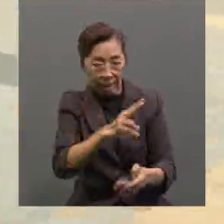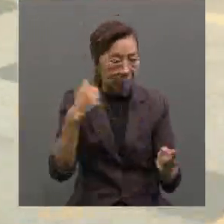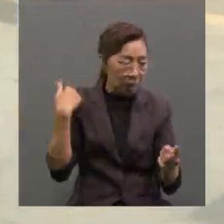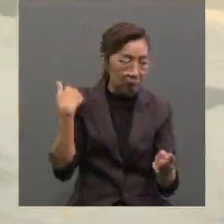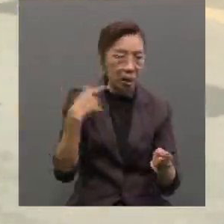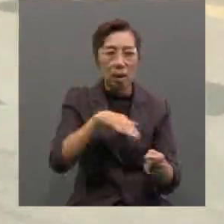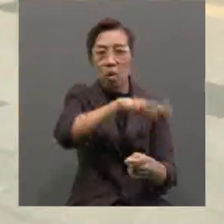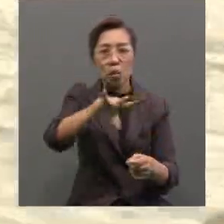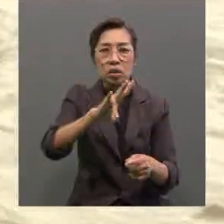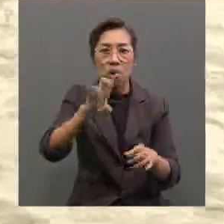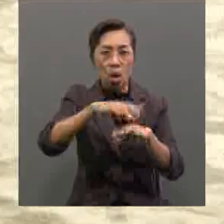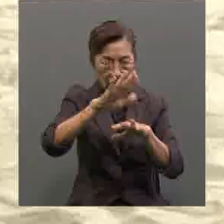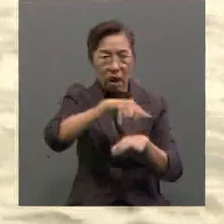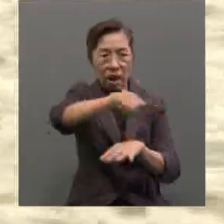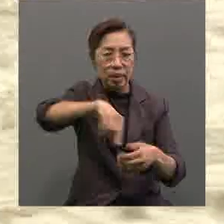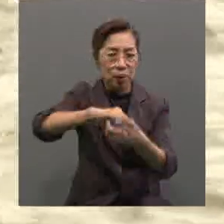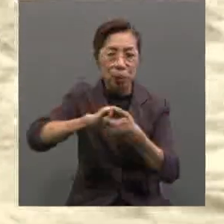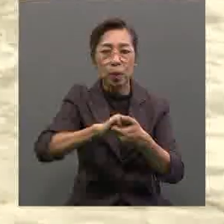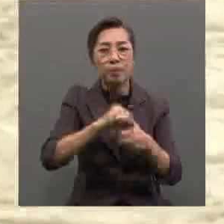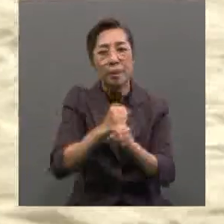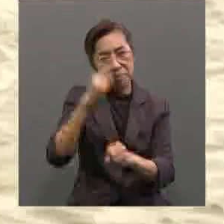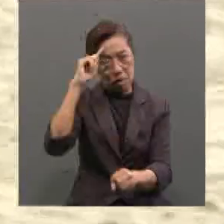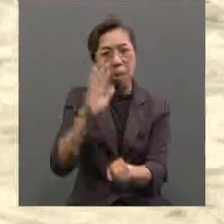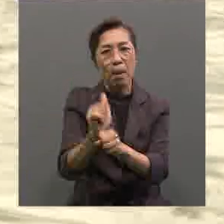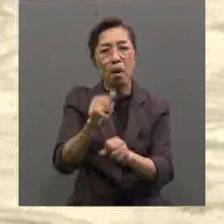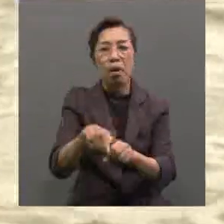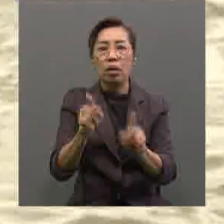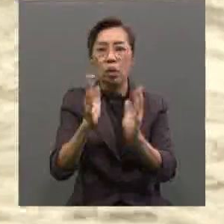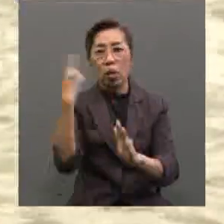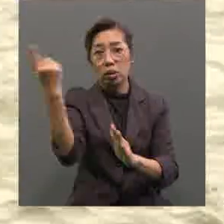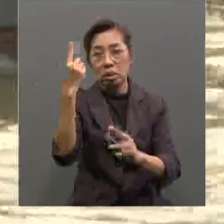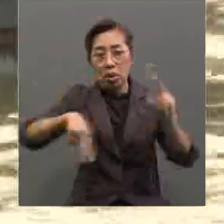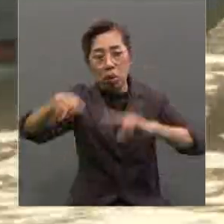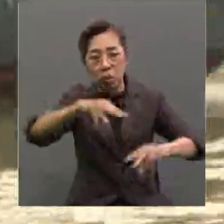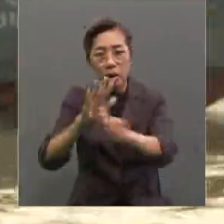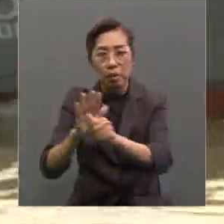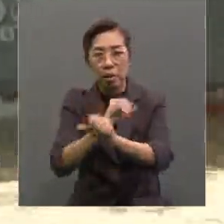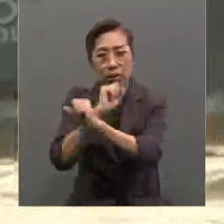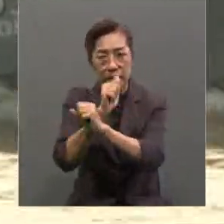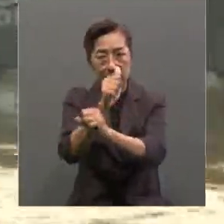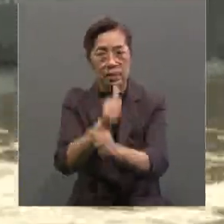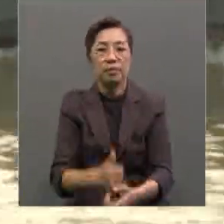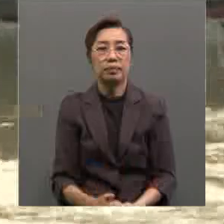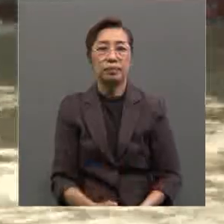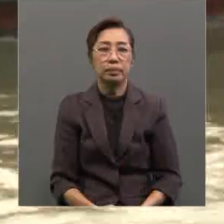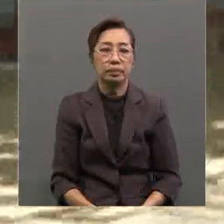ำนวนกว่า700คนก็เชื่อว่าน่าจะเพียงพอในการดูแลความปลอดภัยของนักท่องเที่ยวได้